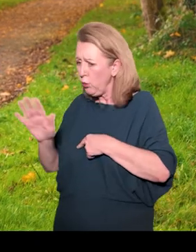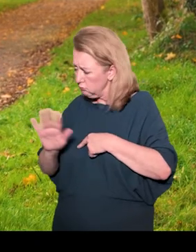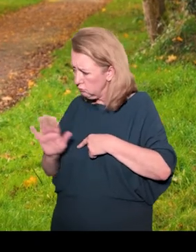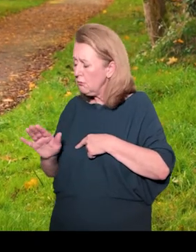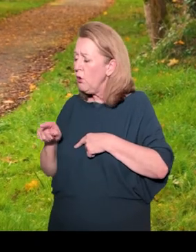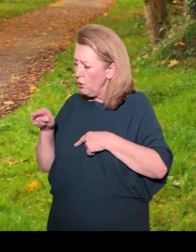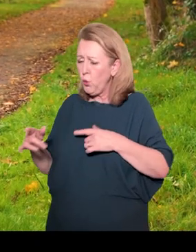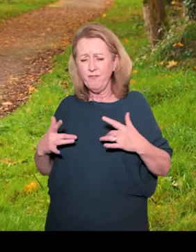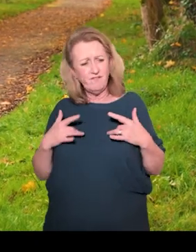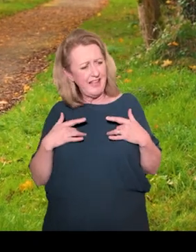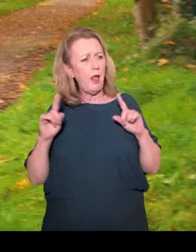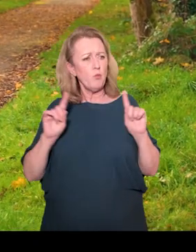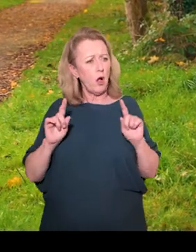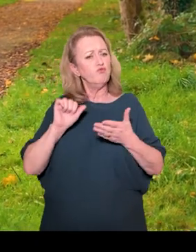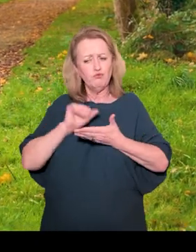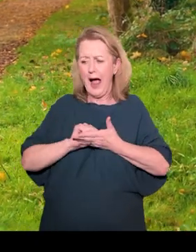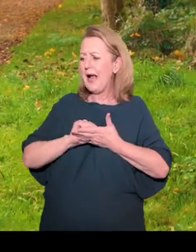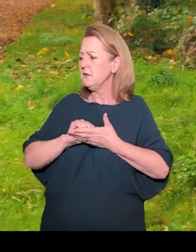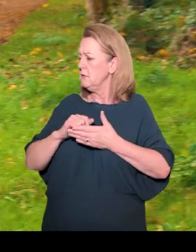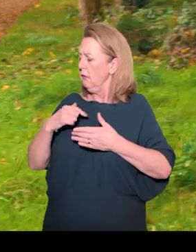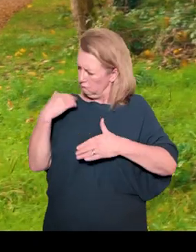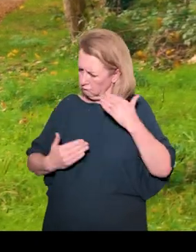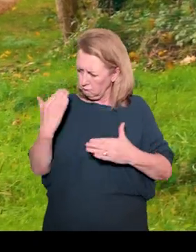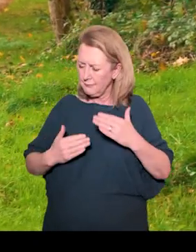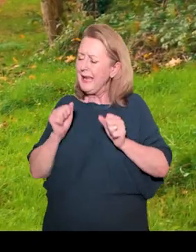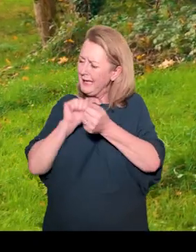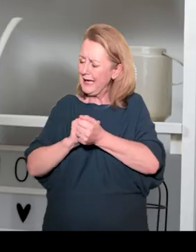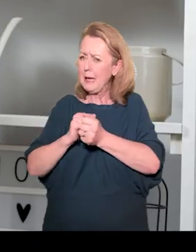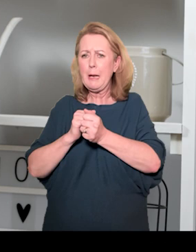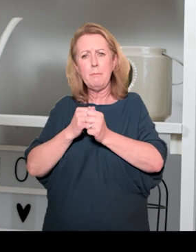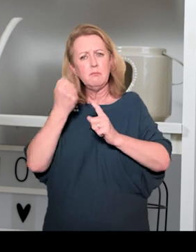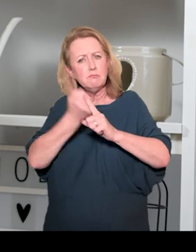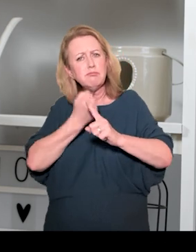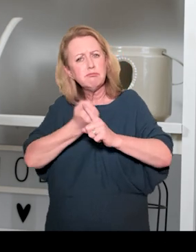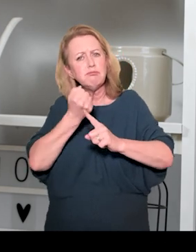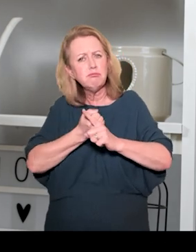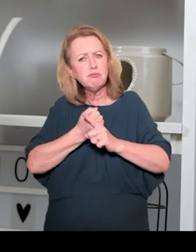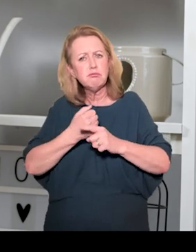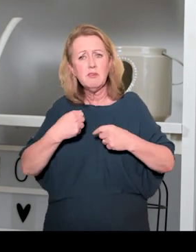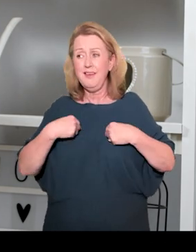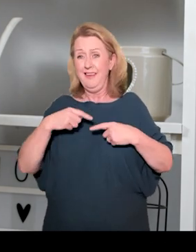I fi, Cymru sy'n falch o'r mislif yw Cymru lle does neb ofn